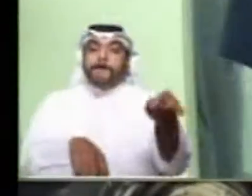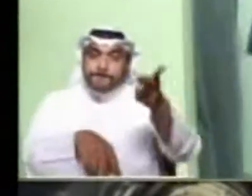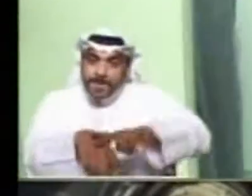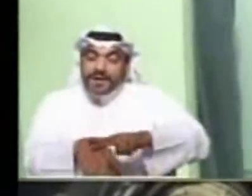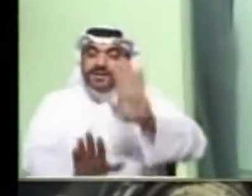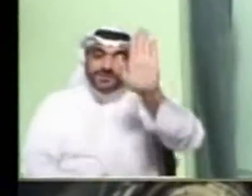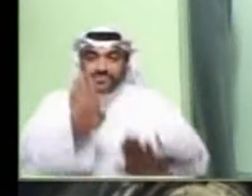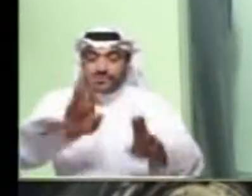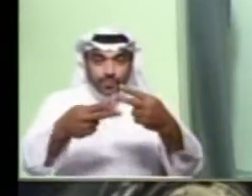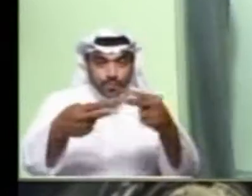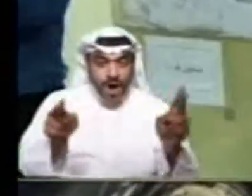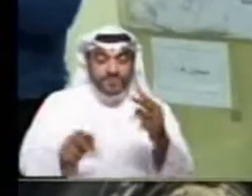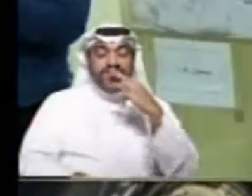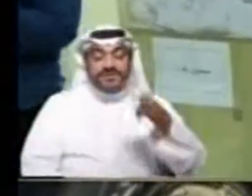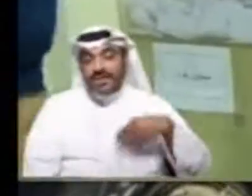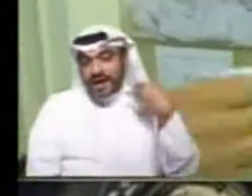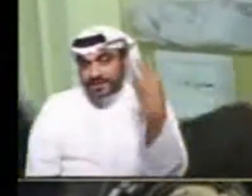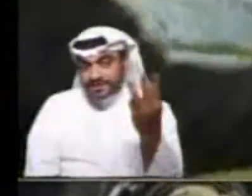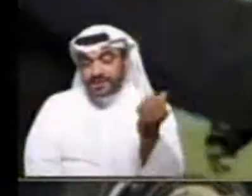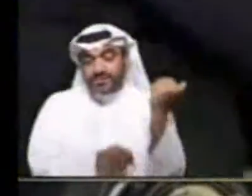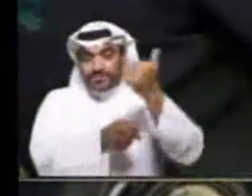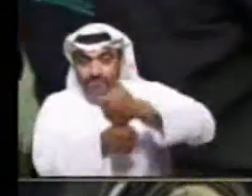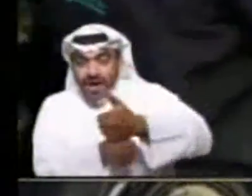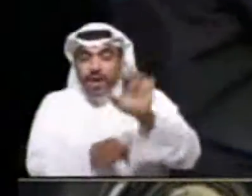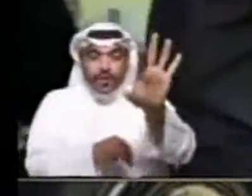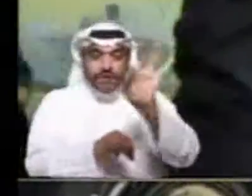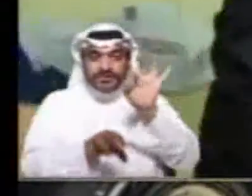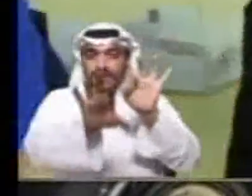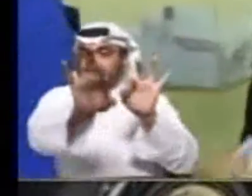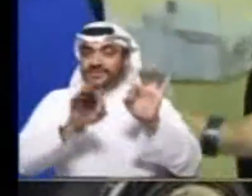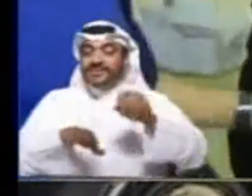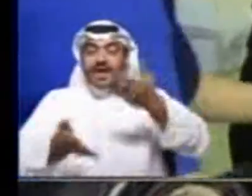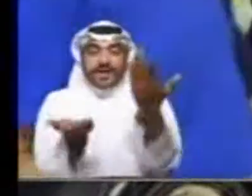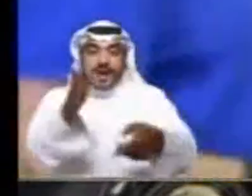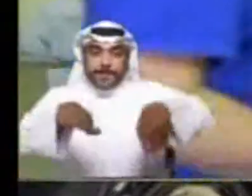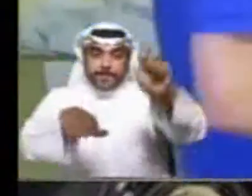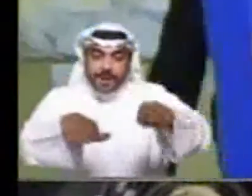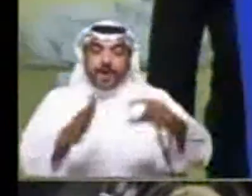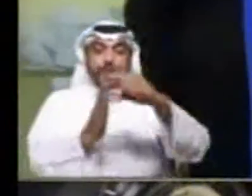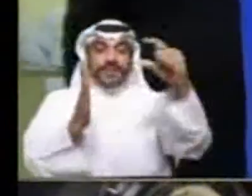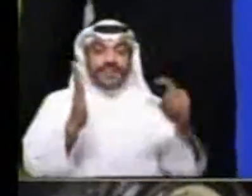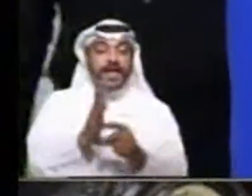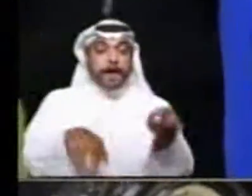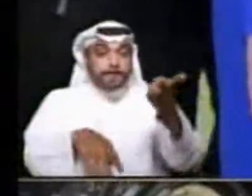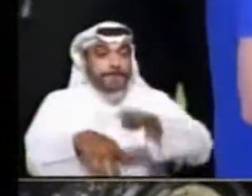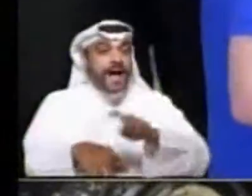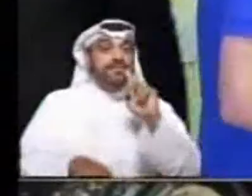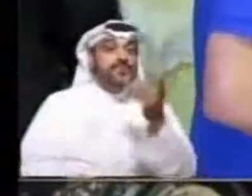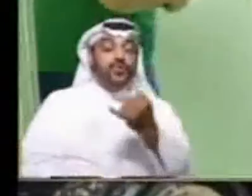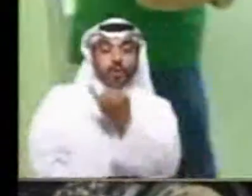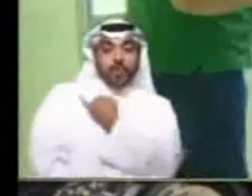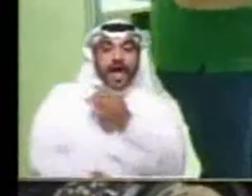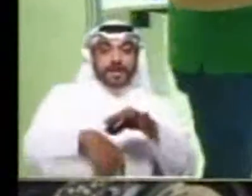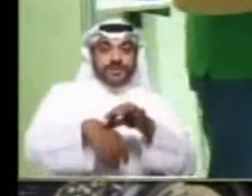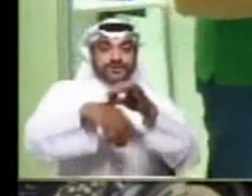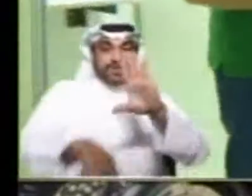لمدة ثالثة وتمكينه من تعيين النائب العام ورئيس المحكمة الدستورية. كما تنص التعديلات على محاكمة المدنيين